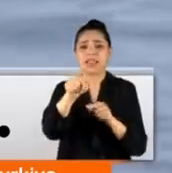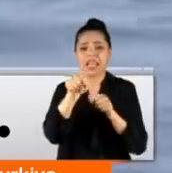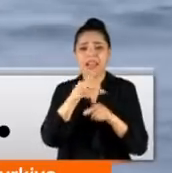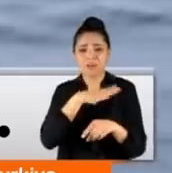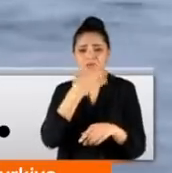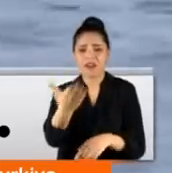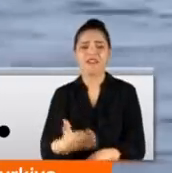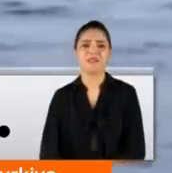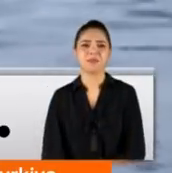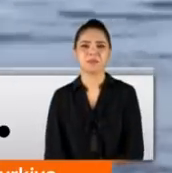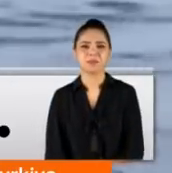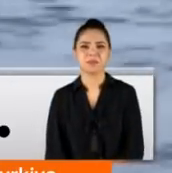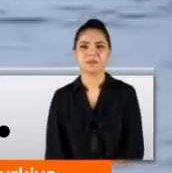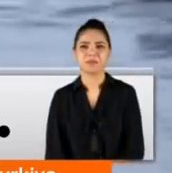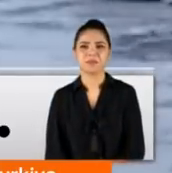koşturdu.